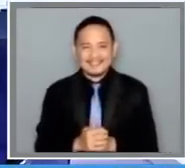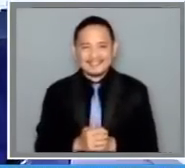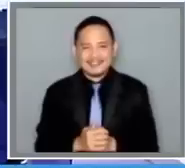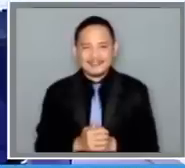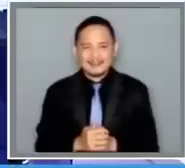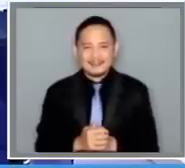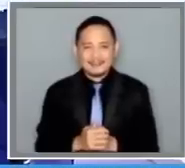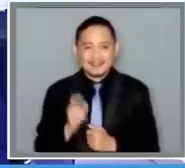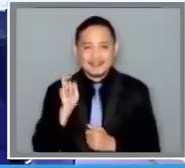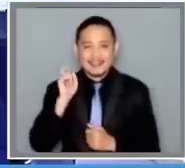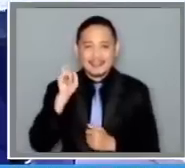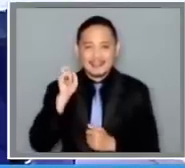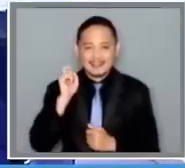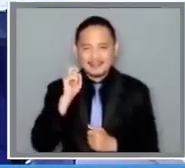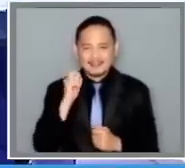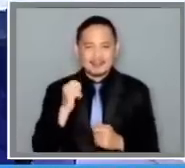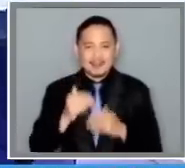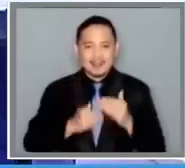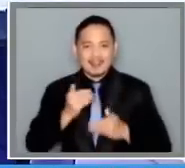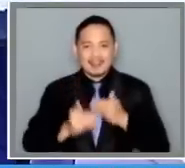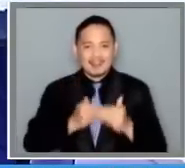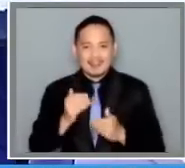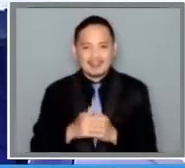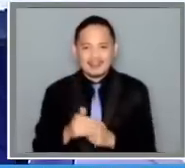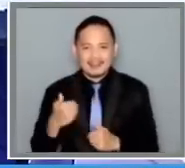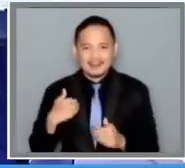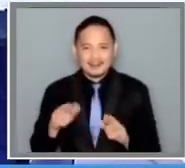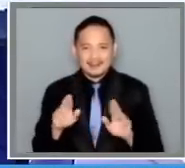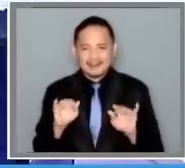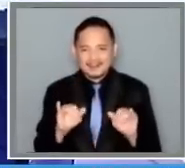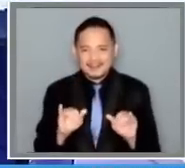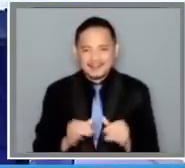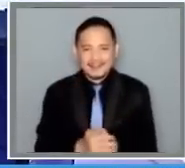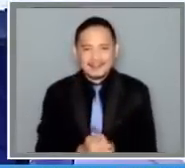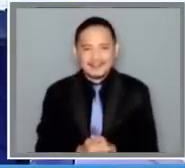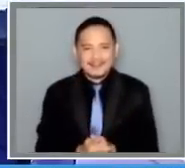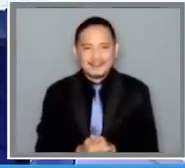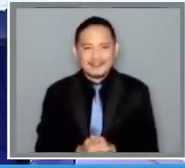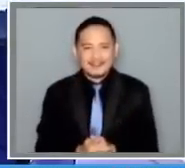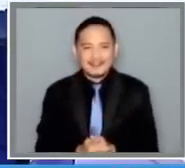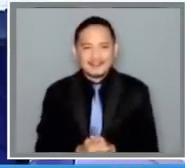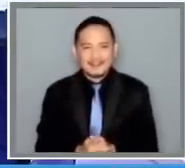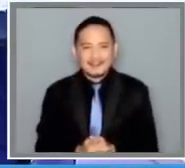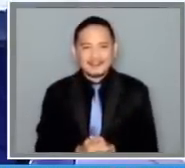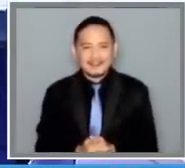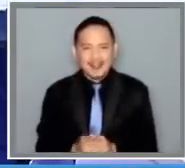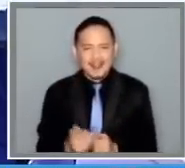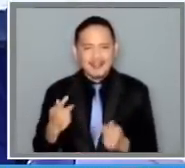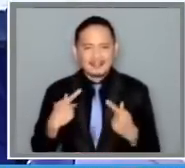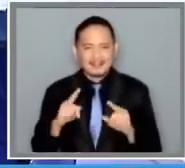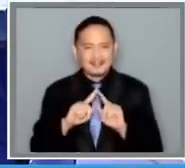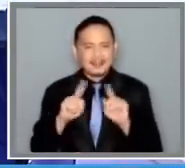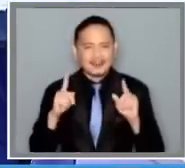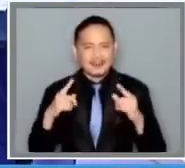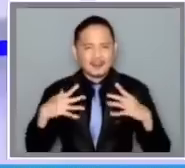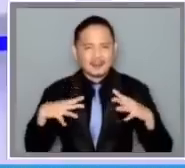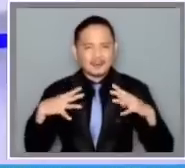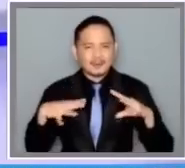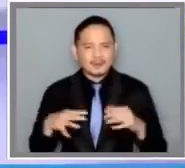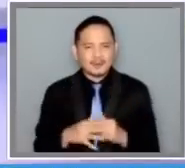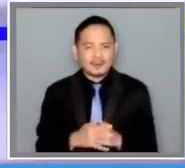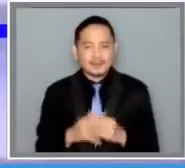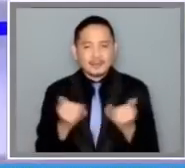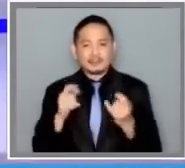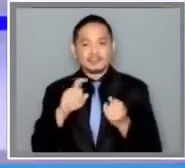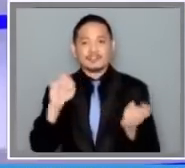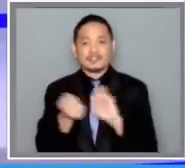ka ako? Hindi ako mag-anchor na rin. Oo nga naman. Oo, sayang na may Amerikana ko. Eh, kanina, di ba, nalabas na ba ito? Na-laundry na ito,